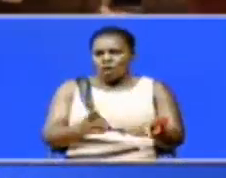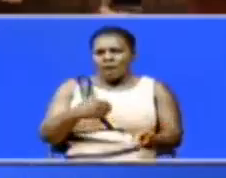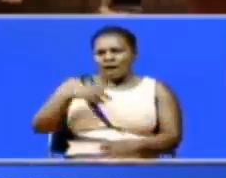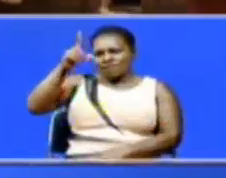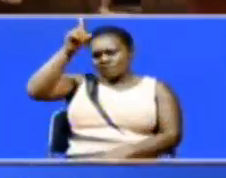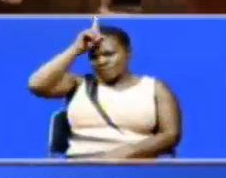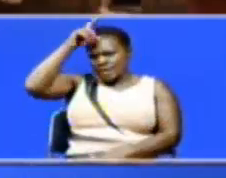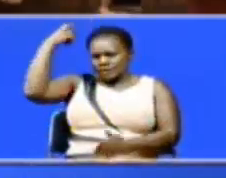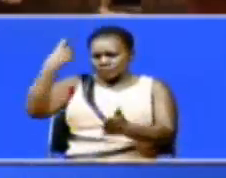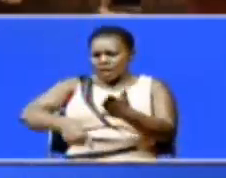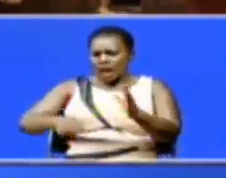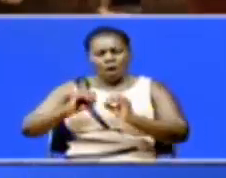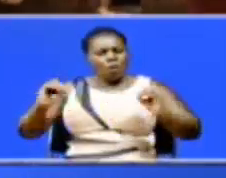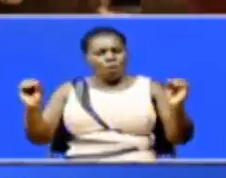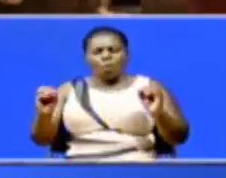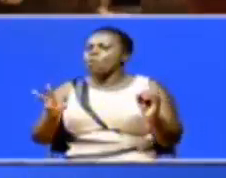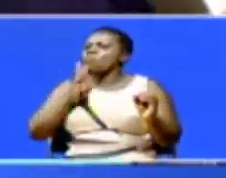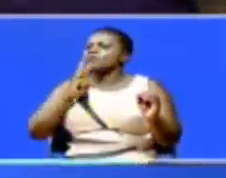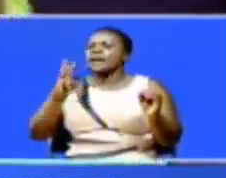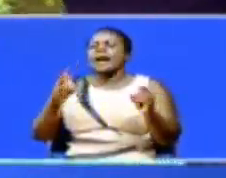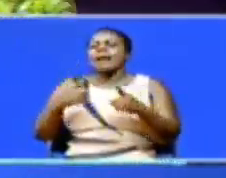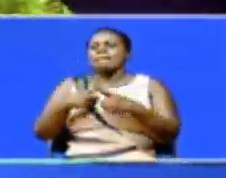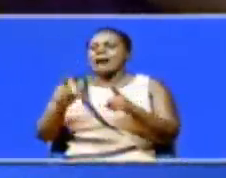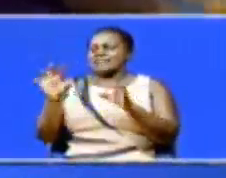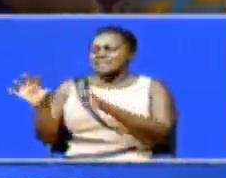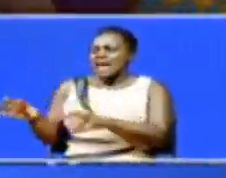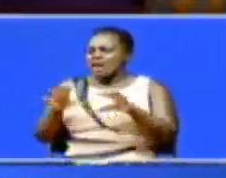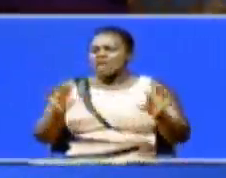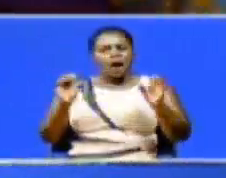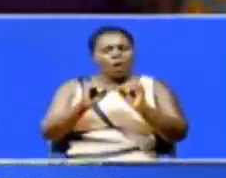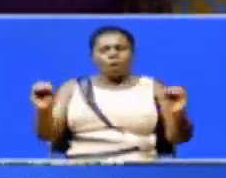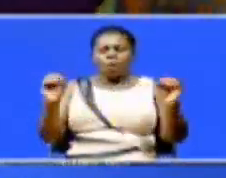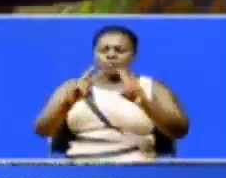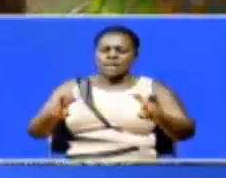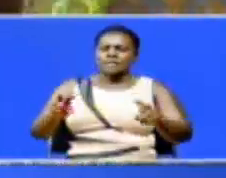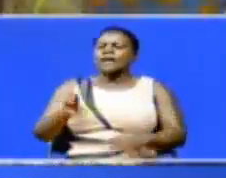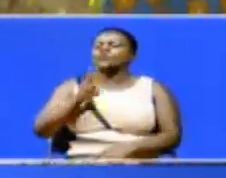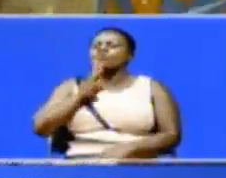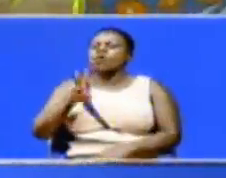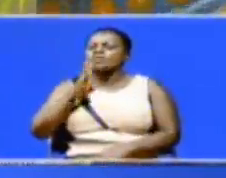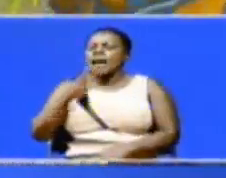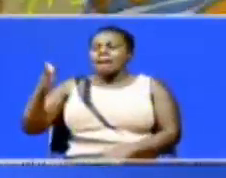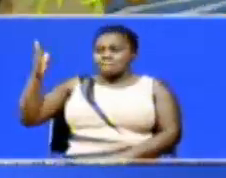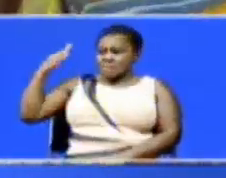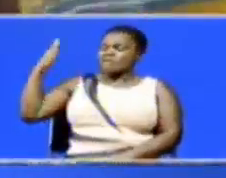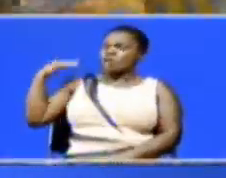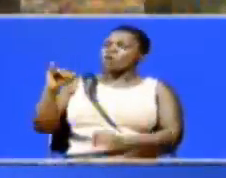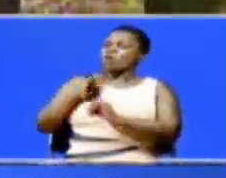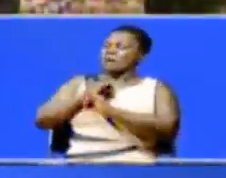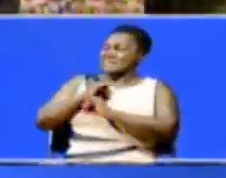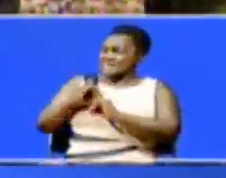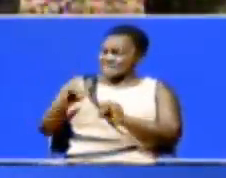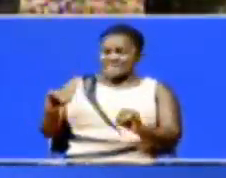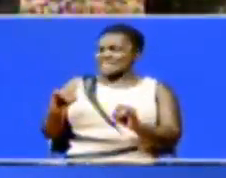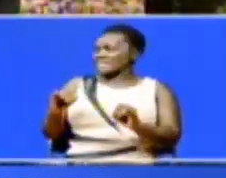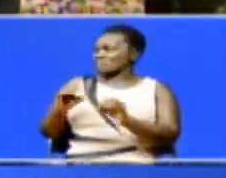wanakijiji hawatozwi ada ya maji na pia hawana mahangaiko tena ya kutafuta maji ambayo awali usafi wake ulikuwa